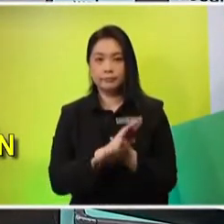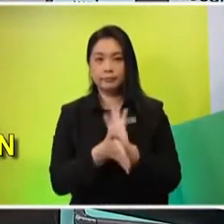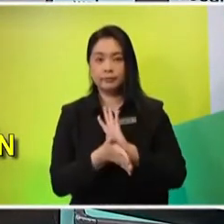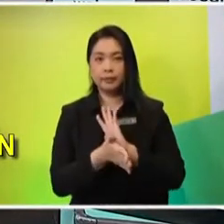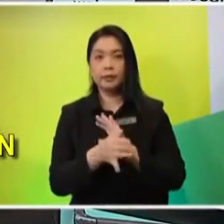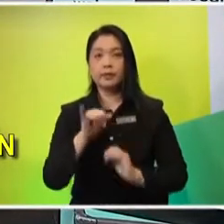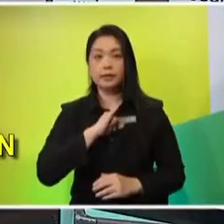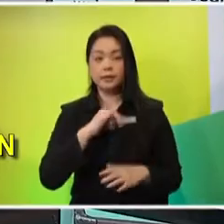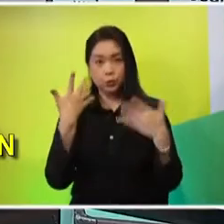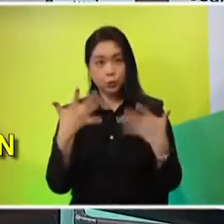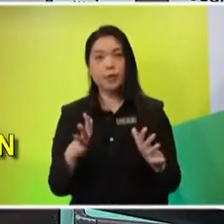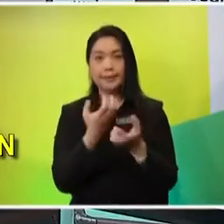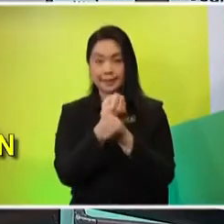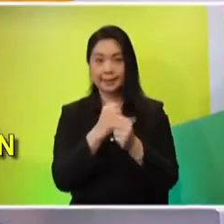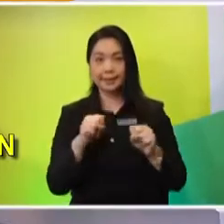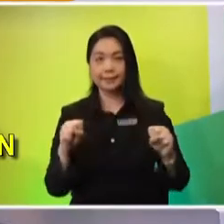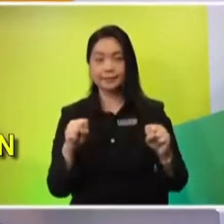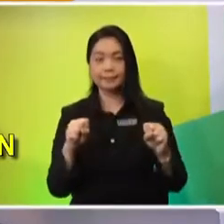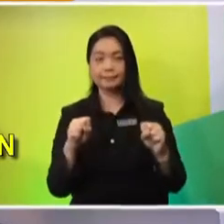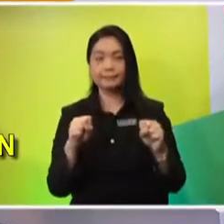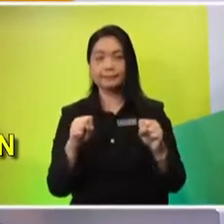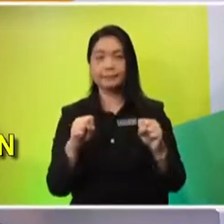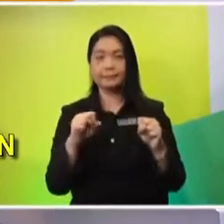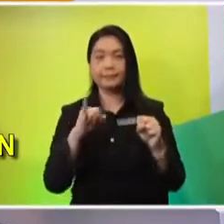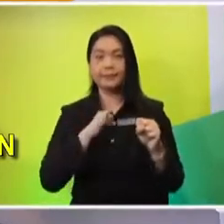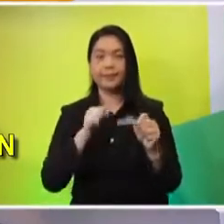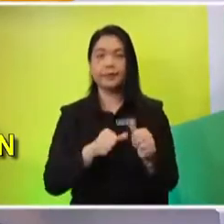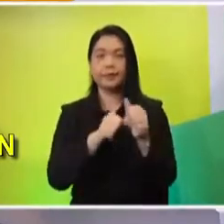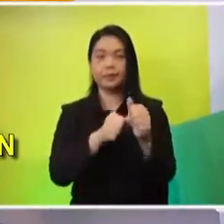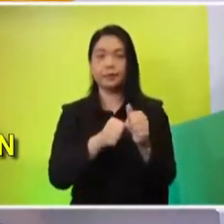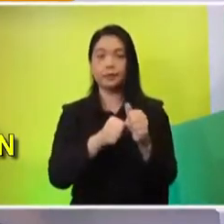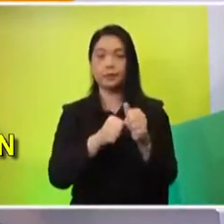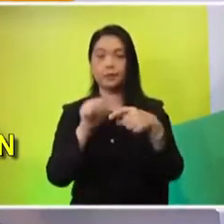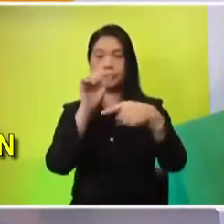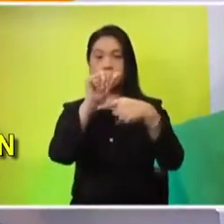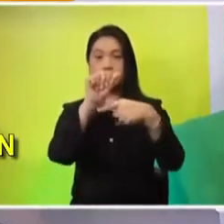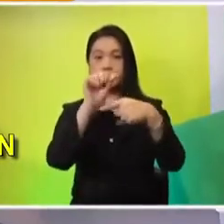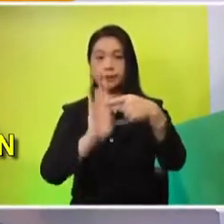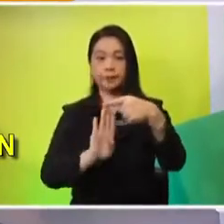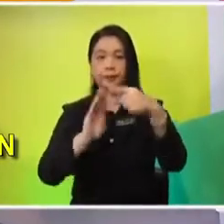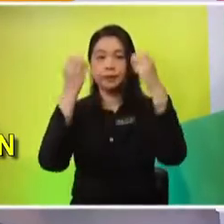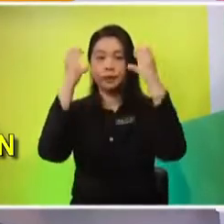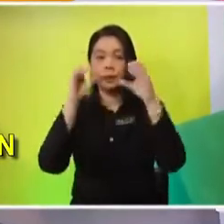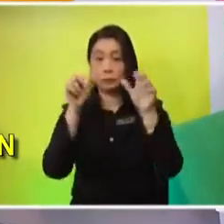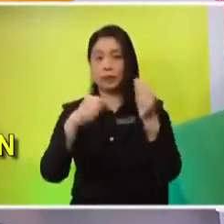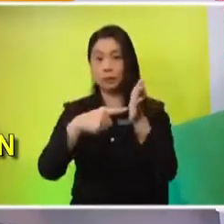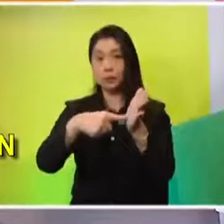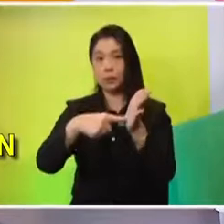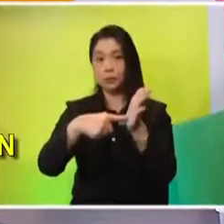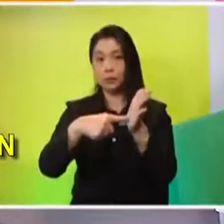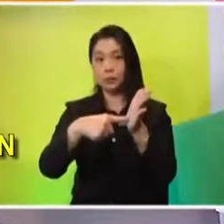dah siap. Ialah saya mengikut pecahan cikgu. Boleh cikgu tunjukkan dekat kamera yang cikgu suka tu.